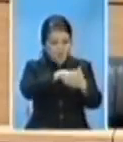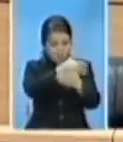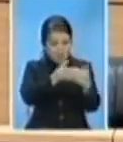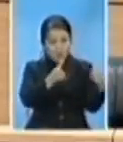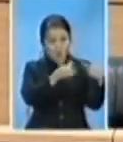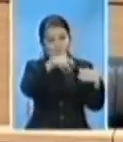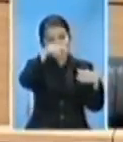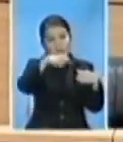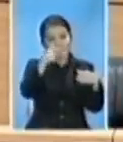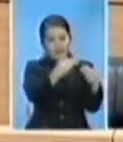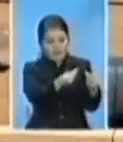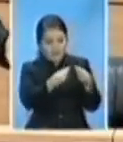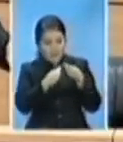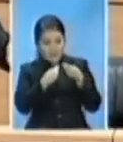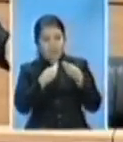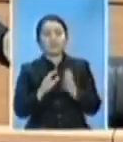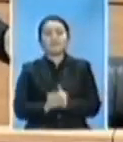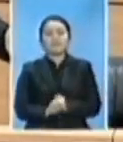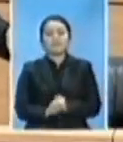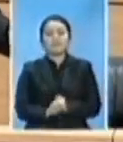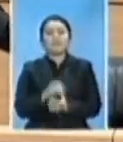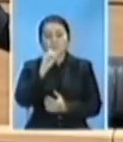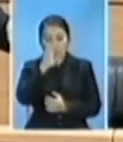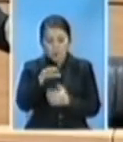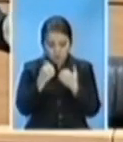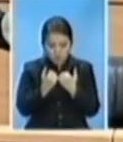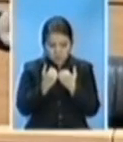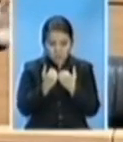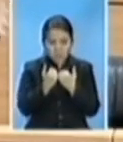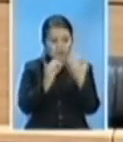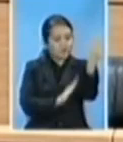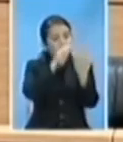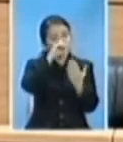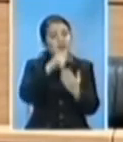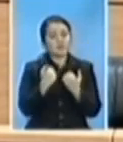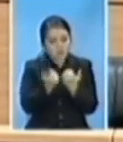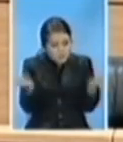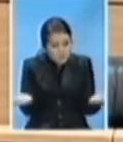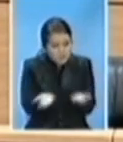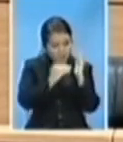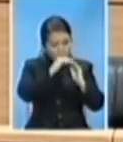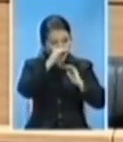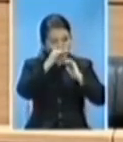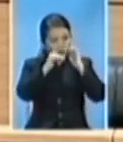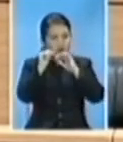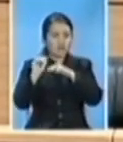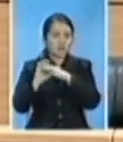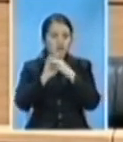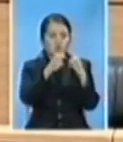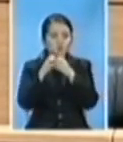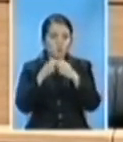าสถานการณ์วันนี้เราต้องผลักดันให้ประเทศชาติออกจากวิกฤตการเมืองให้